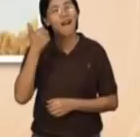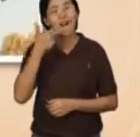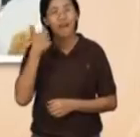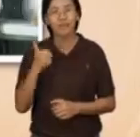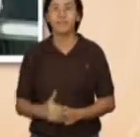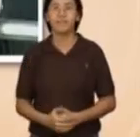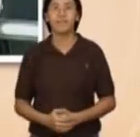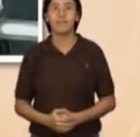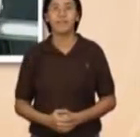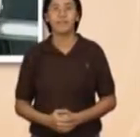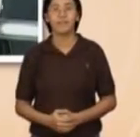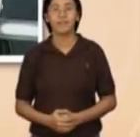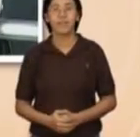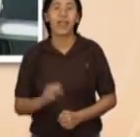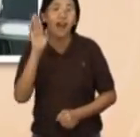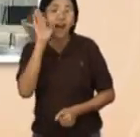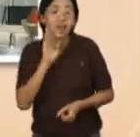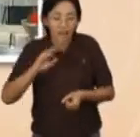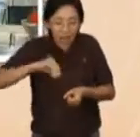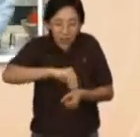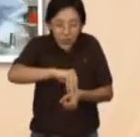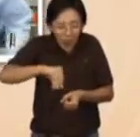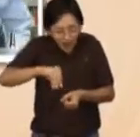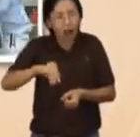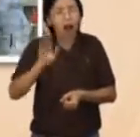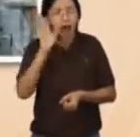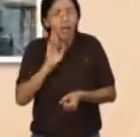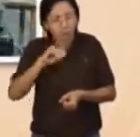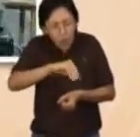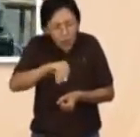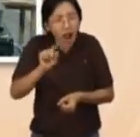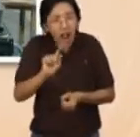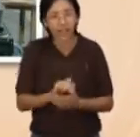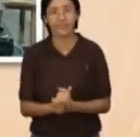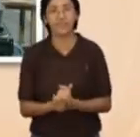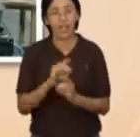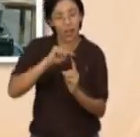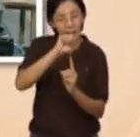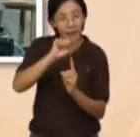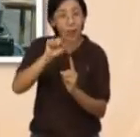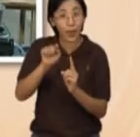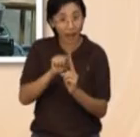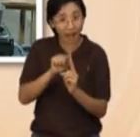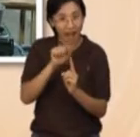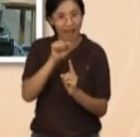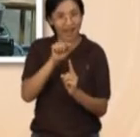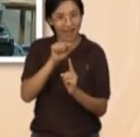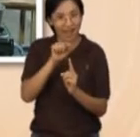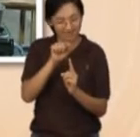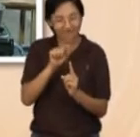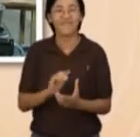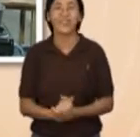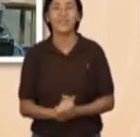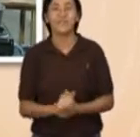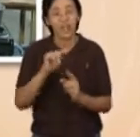ใส่ตั้งฉายนี่ทำมาจากอะไรคะอาจารย ์ตั้งฉายทำมาจากขึ้นฉ่ายฮะ อ๋อขึ้นช่าย